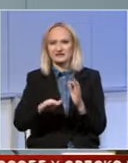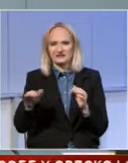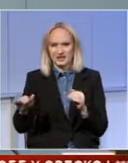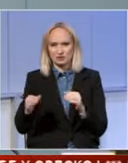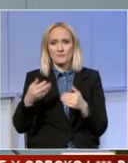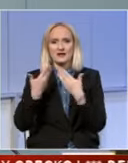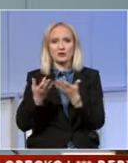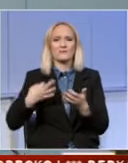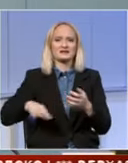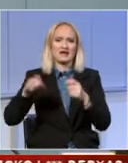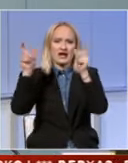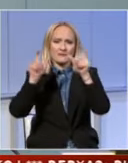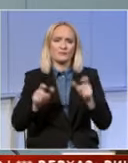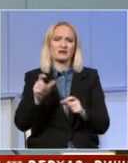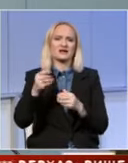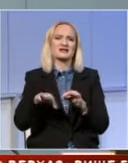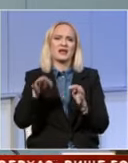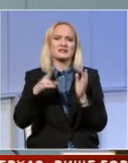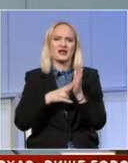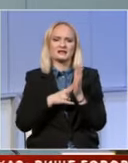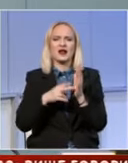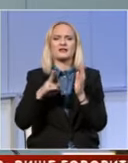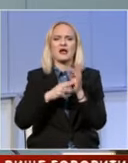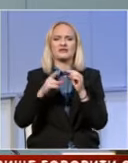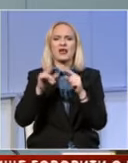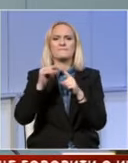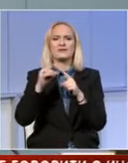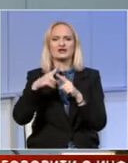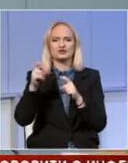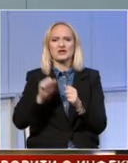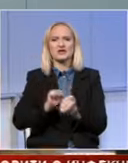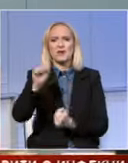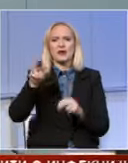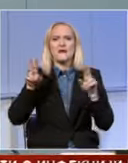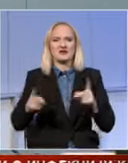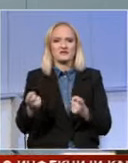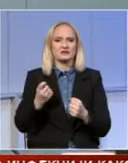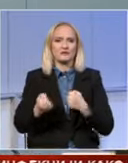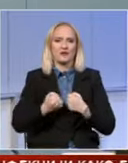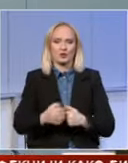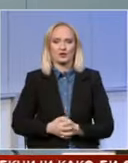predsjednika Republike Srpske izabrana je Natalija Petrić, diplomirani pravnik iz Banja Luke.